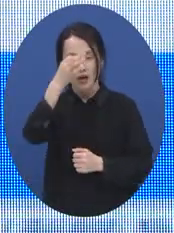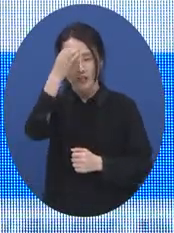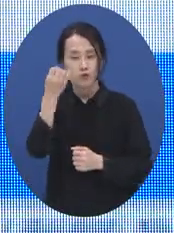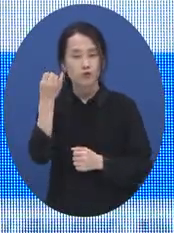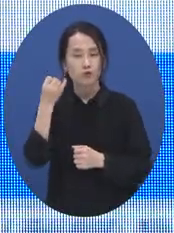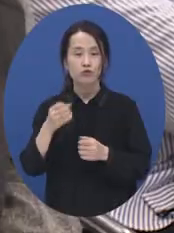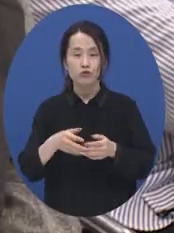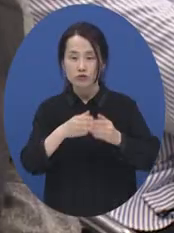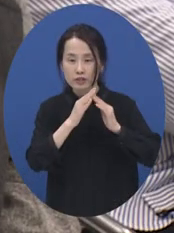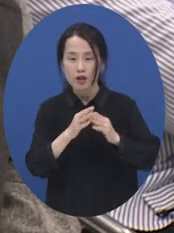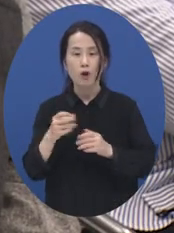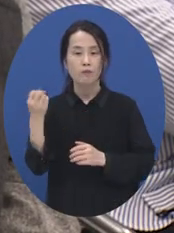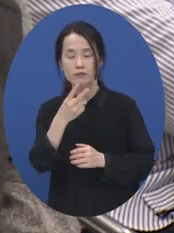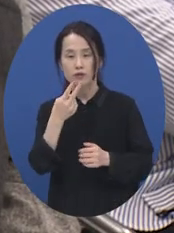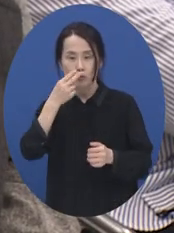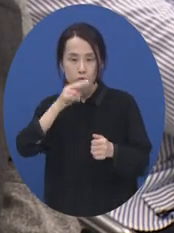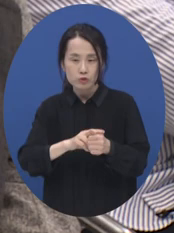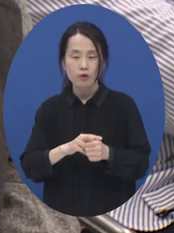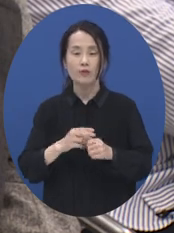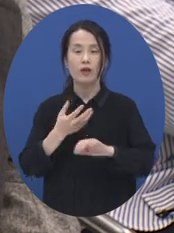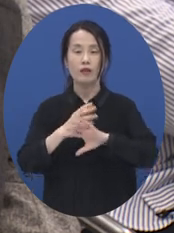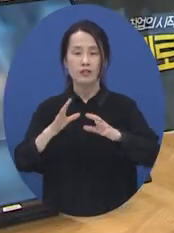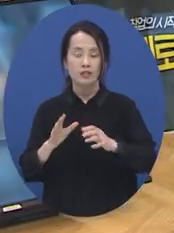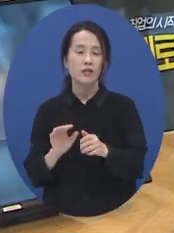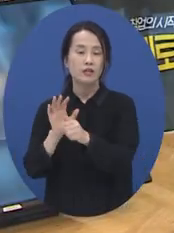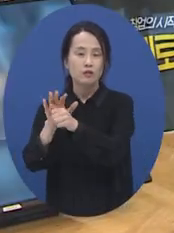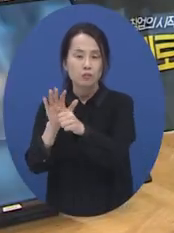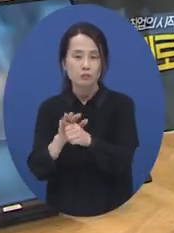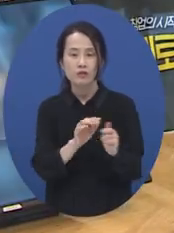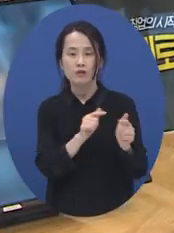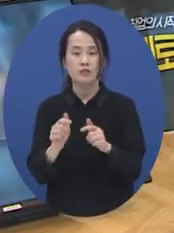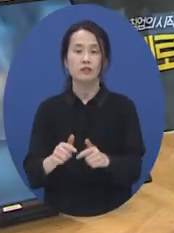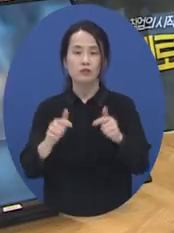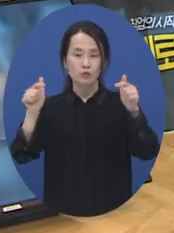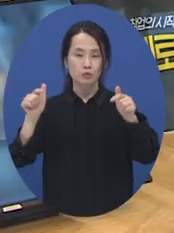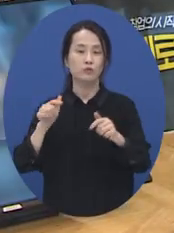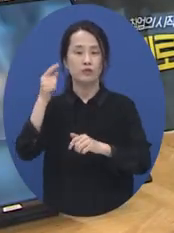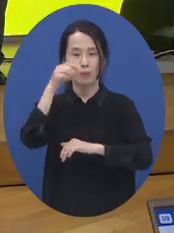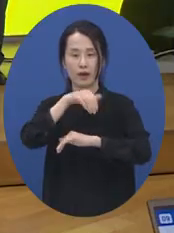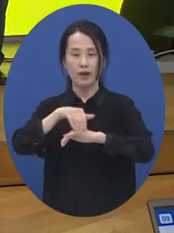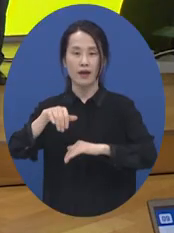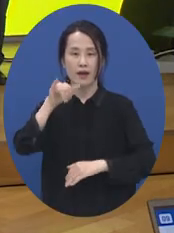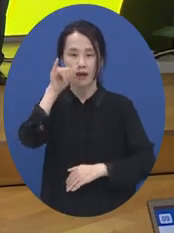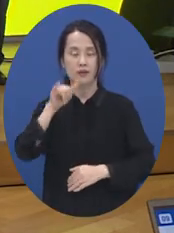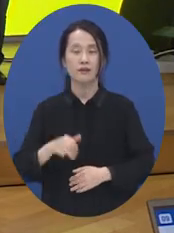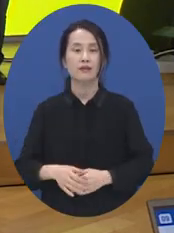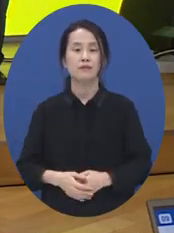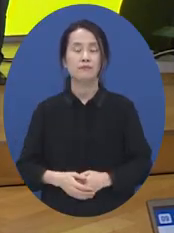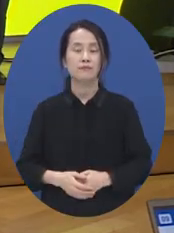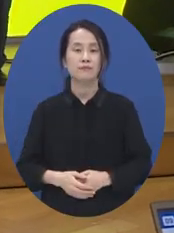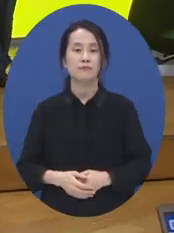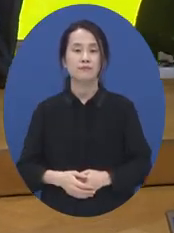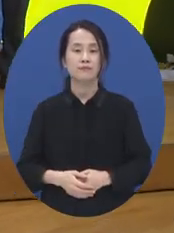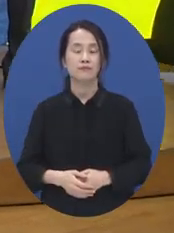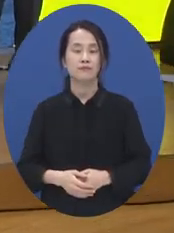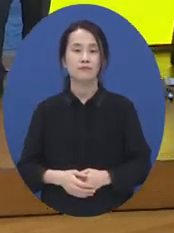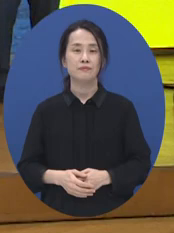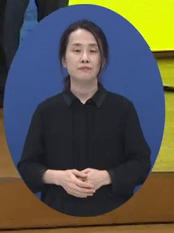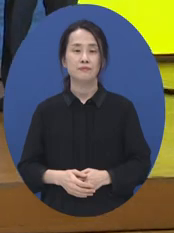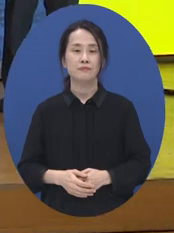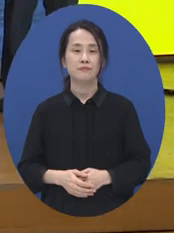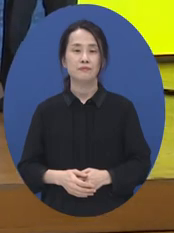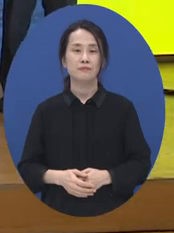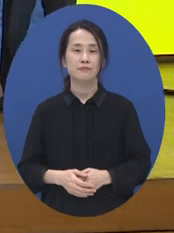대한 기술 창업, 재도전, 글로벌 해외 진출 지원을 확대할 계획입니다. 경기지TV 김태희입니다.